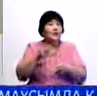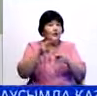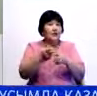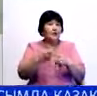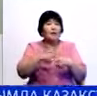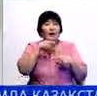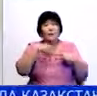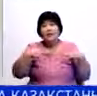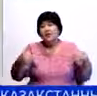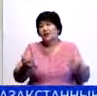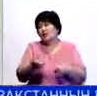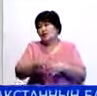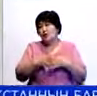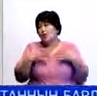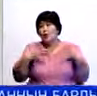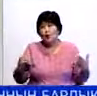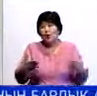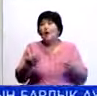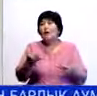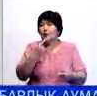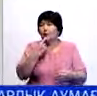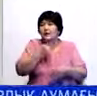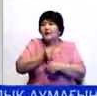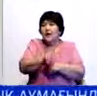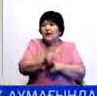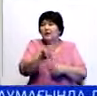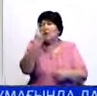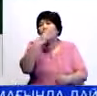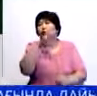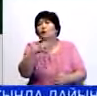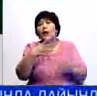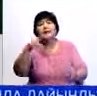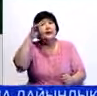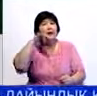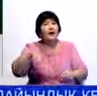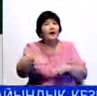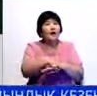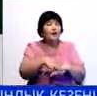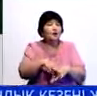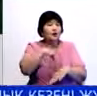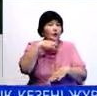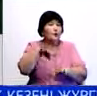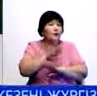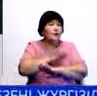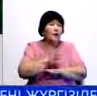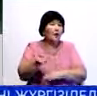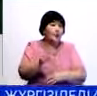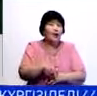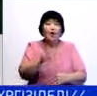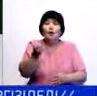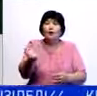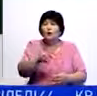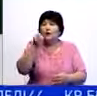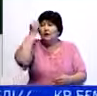мұнан бірнеше есе үлкен. Тоталитарлық саясат салқынынан 4 миллионнан астам қазақ жұрты қынадай қырылды. 100 мыңға жуық ұлт